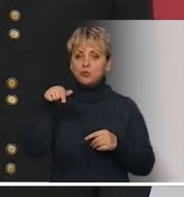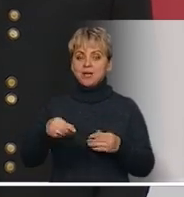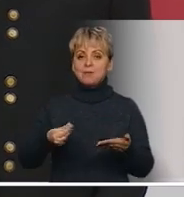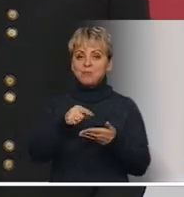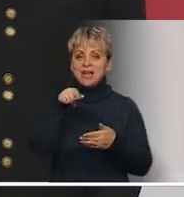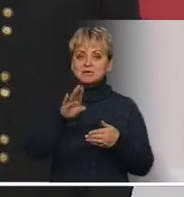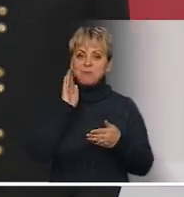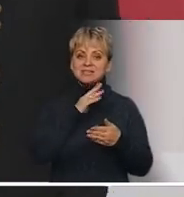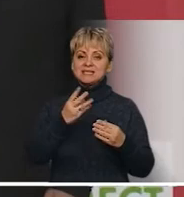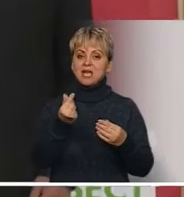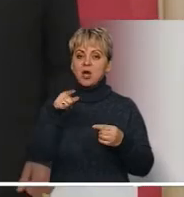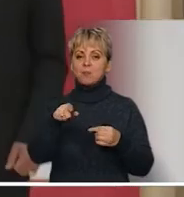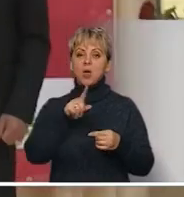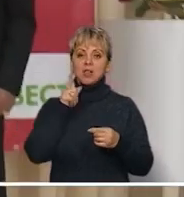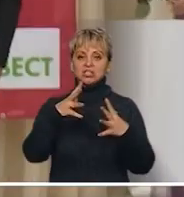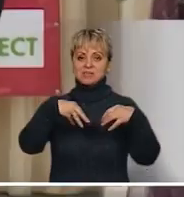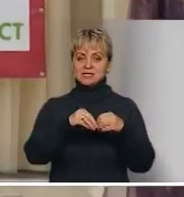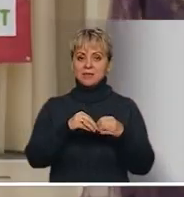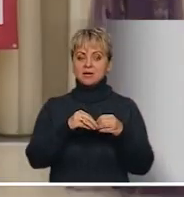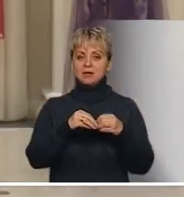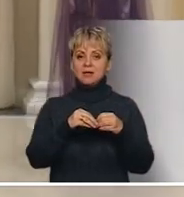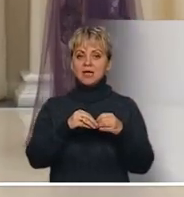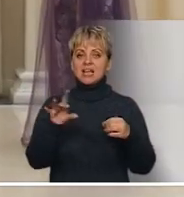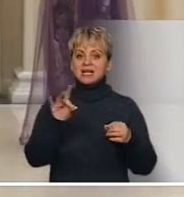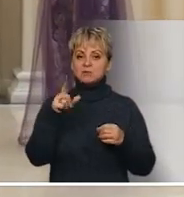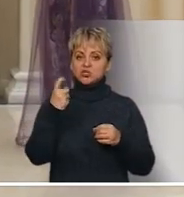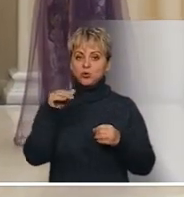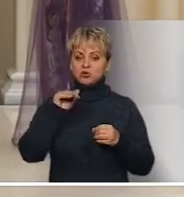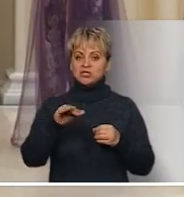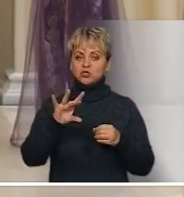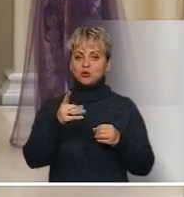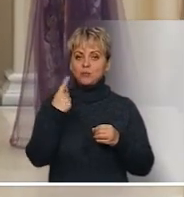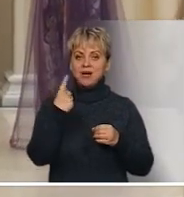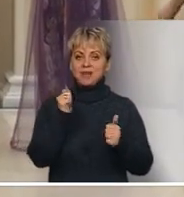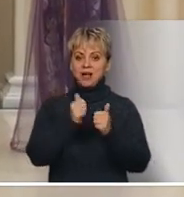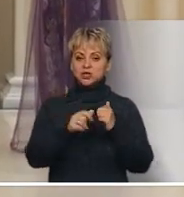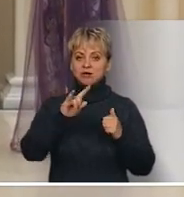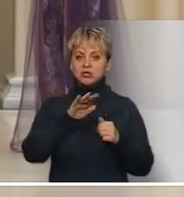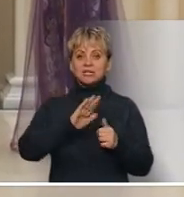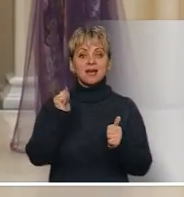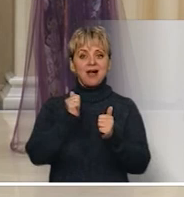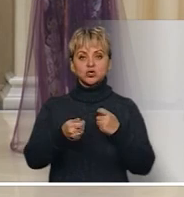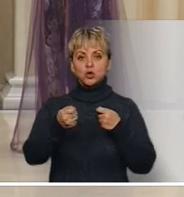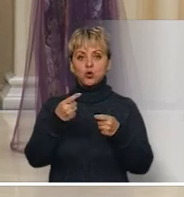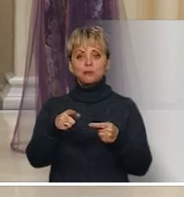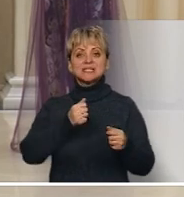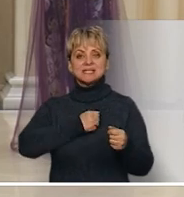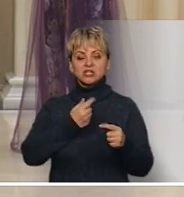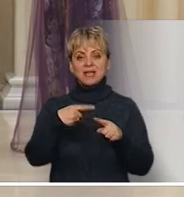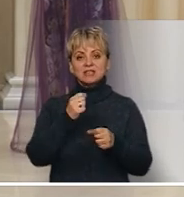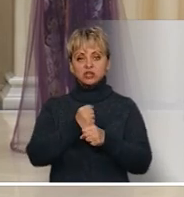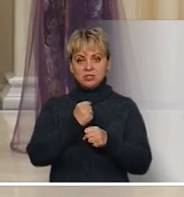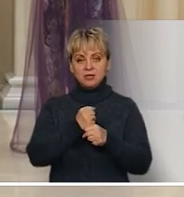миллиона. Платится материнский капитал молодым семьям в размере 100 тысяч рублей на каждого ребенка. Не каждый